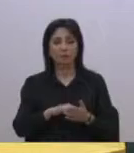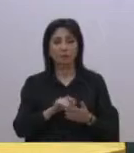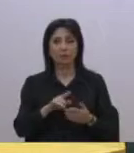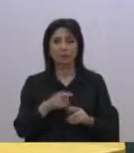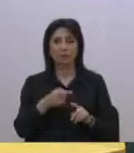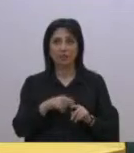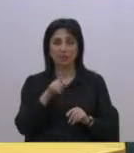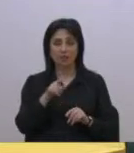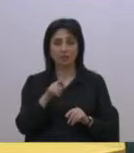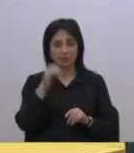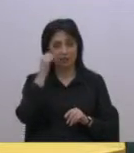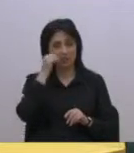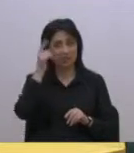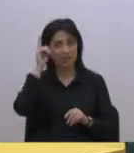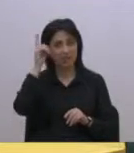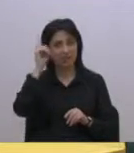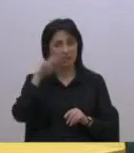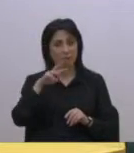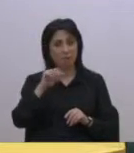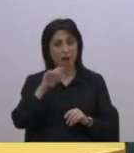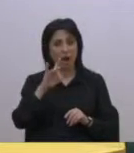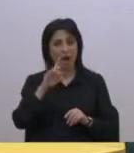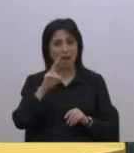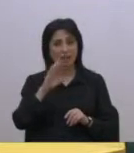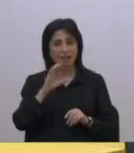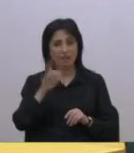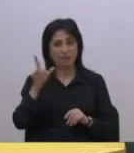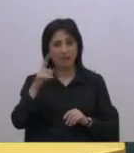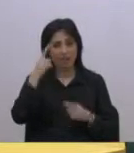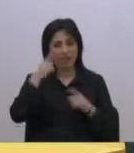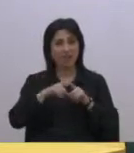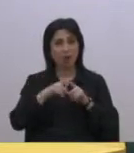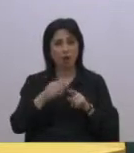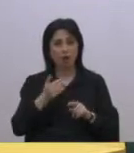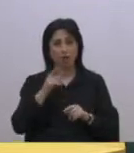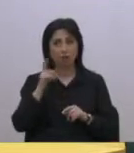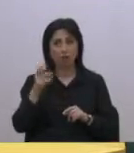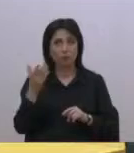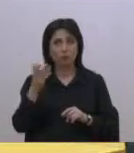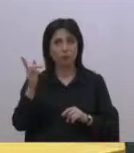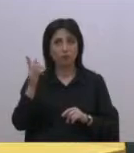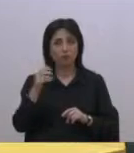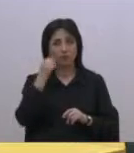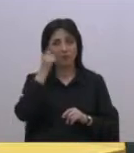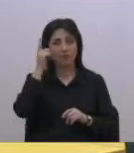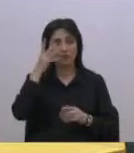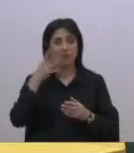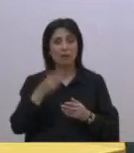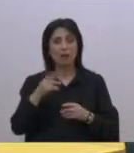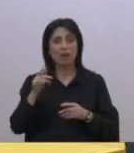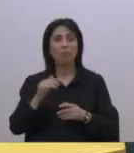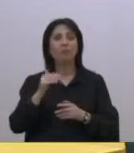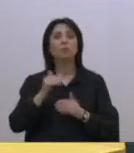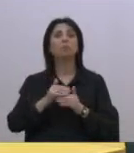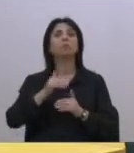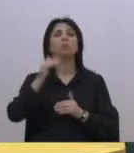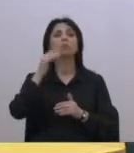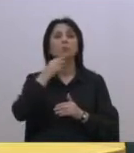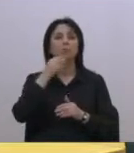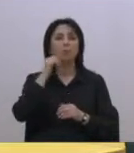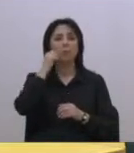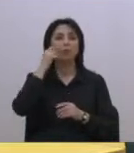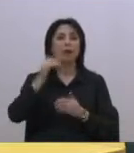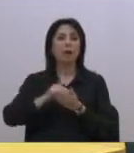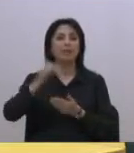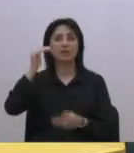აი იმ ძველ მარქსისტულ თეორიაში, რომელსაც ჩვენ ვცხოვრობდით და რომელსაც ჩვენი წინაპრებიც აღიზარდნენ და ეს რაღაცნაირად გადმოგვცეს